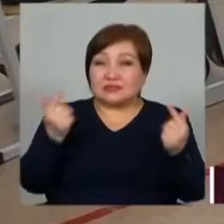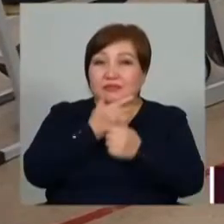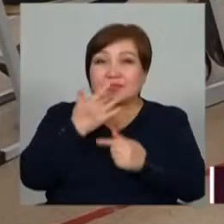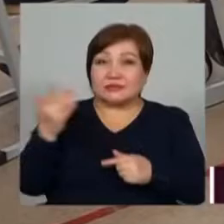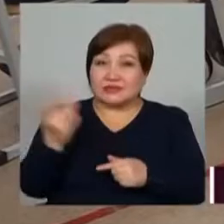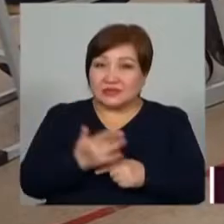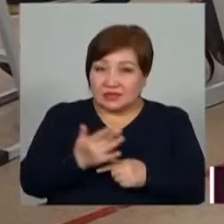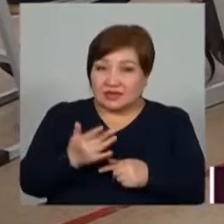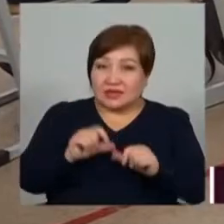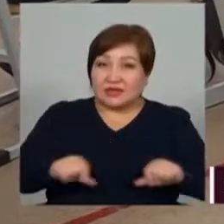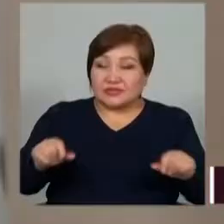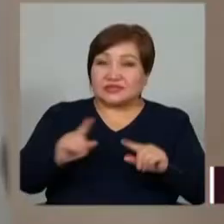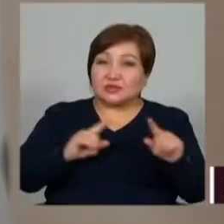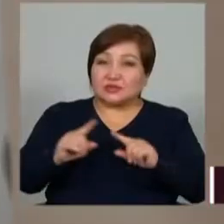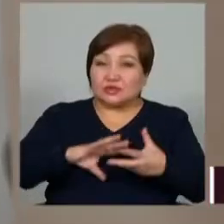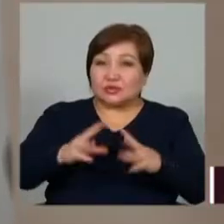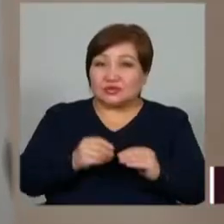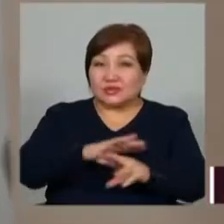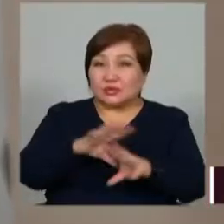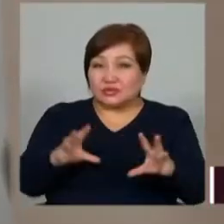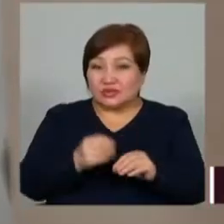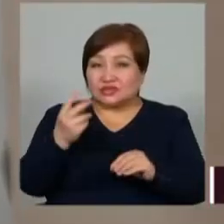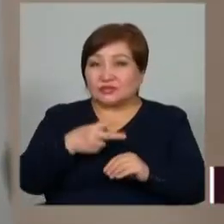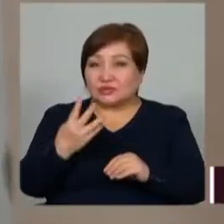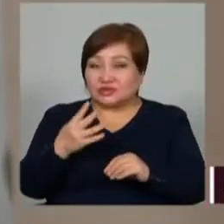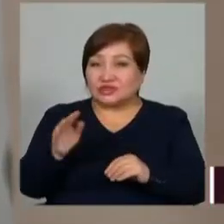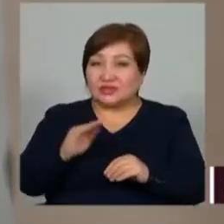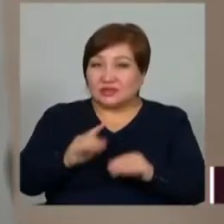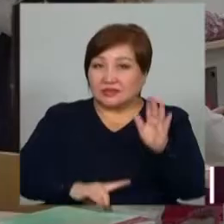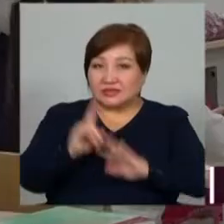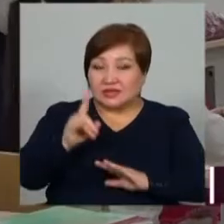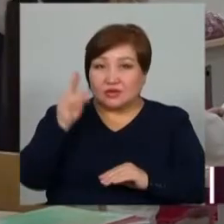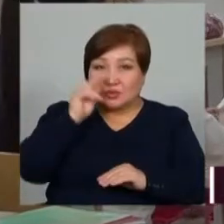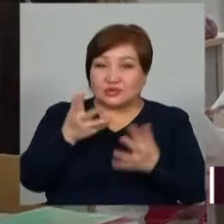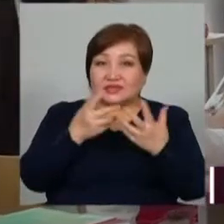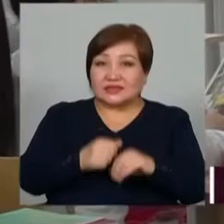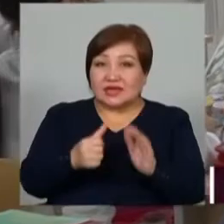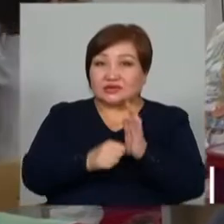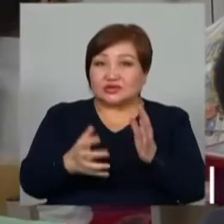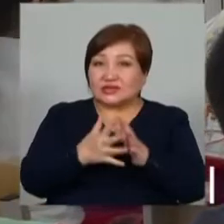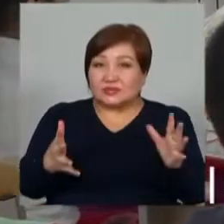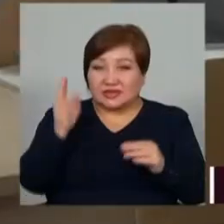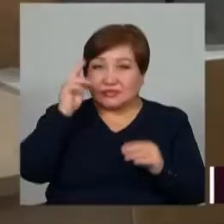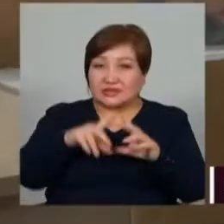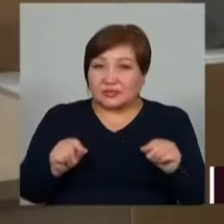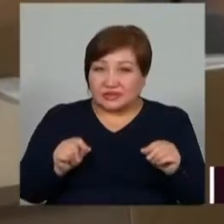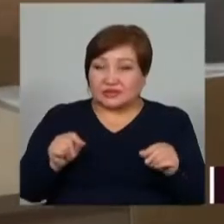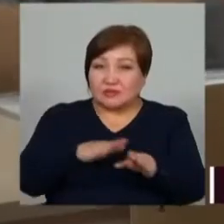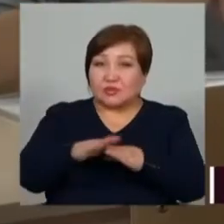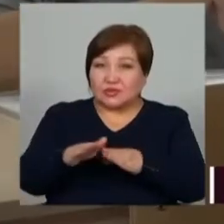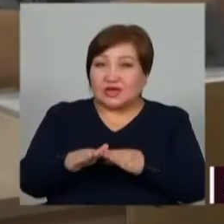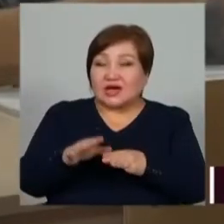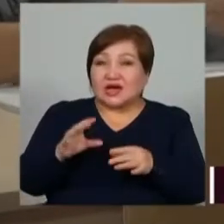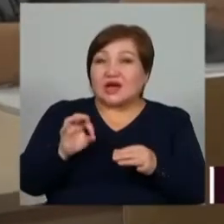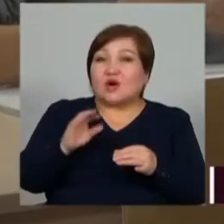өңіраралық комиссия отырысының қорытындысы бойынша 24-ші қаңтардан бері оқушы саны 600-ден аспайтын мектептер толыққанды офлайн форматқа ауысқан